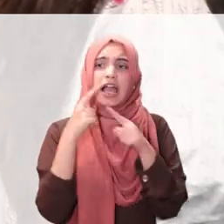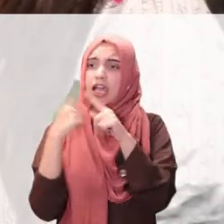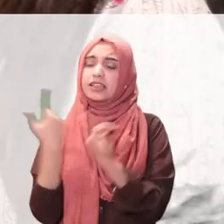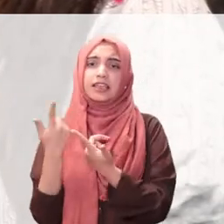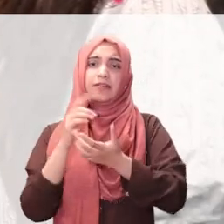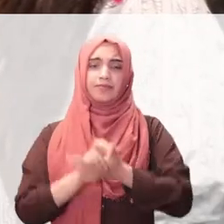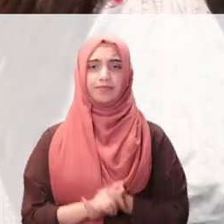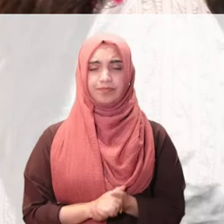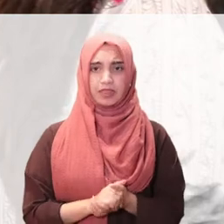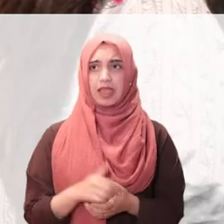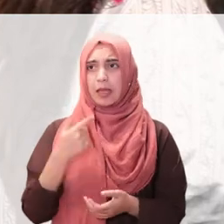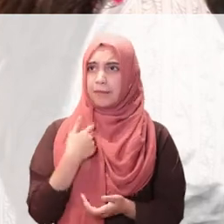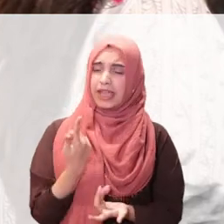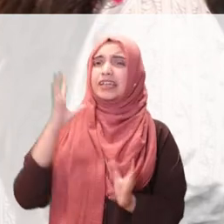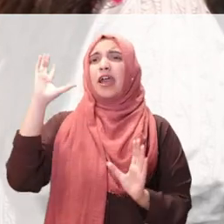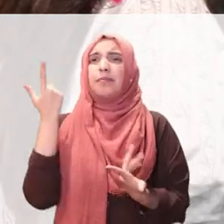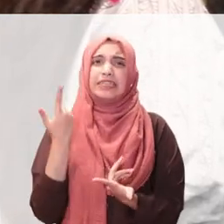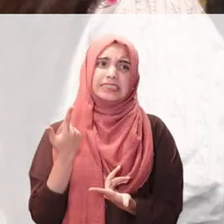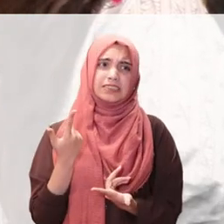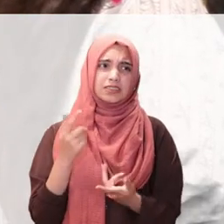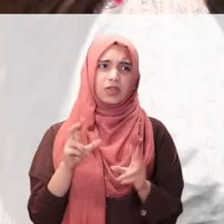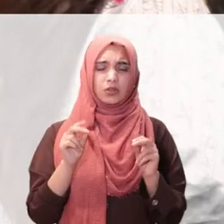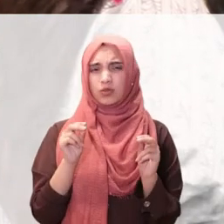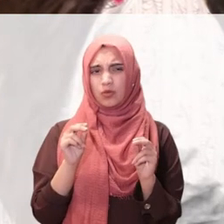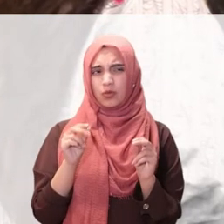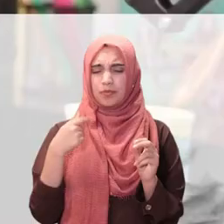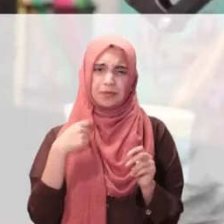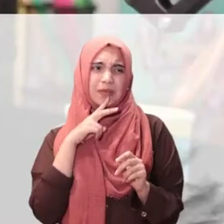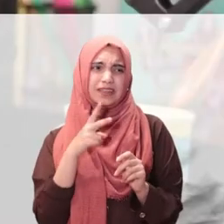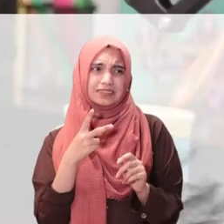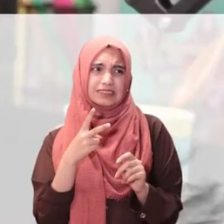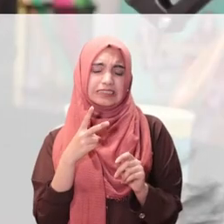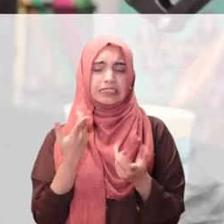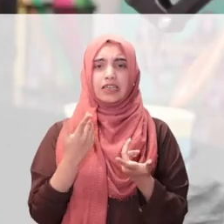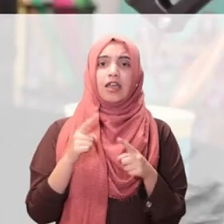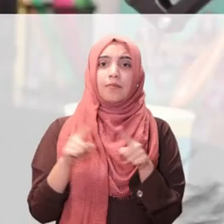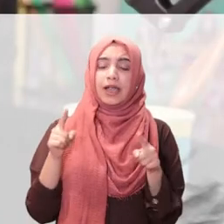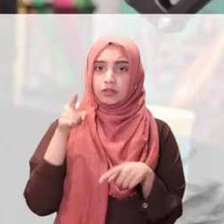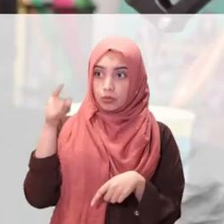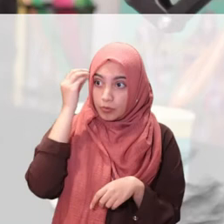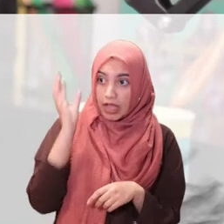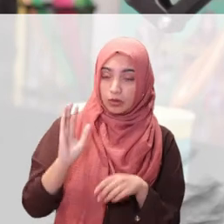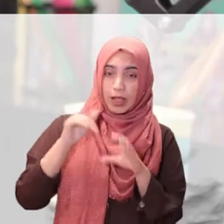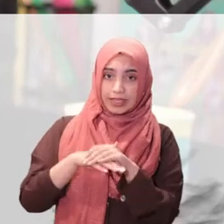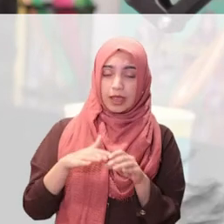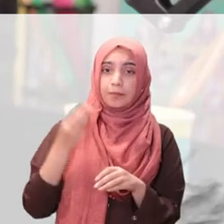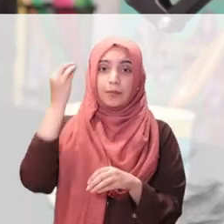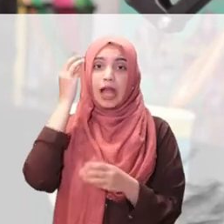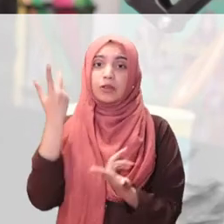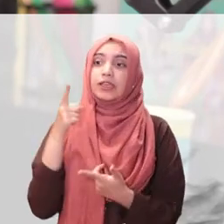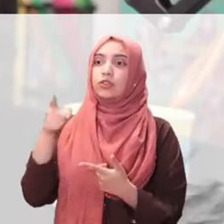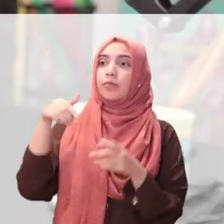सब्सक्राइब वेंट कि यह non-tribal आर्म होल चार्जेस या बटर जमींदार